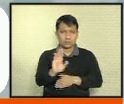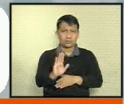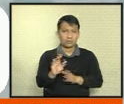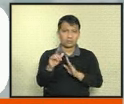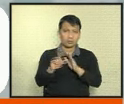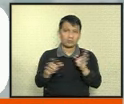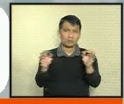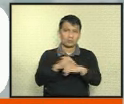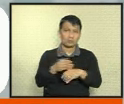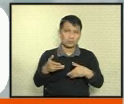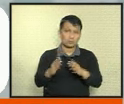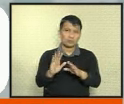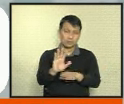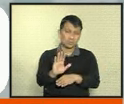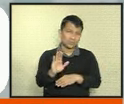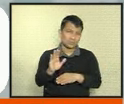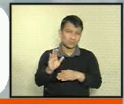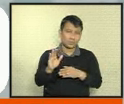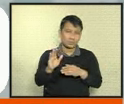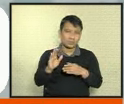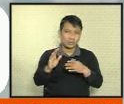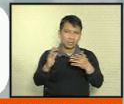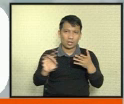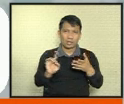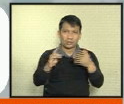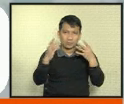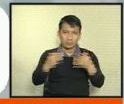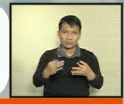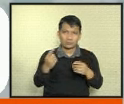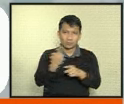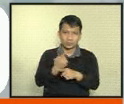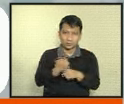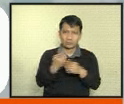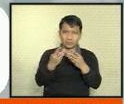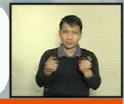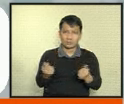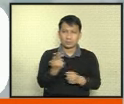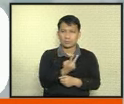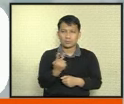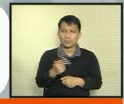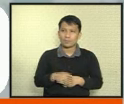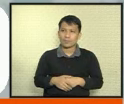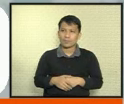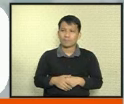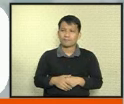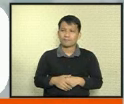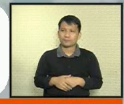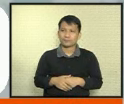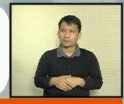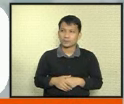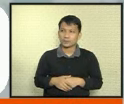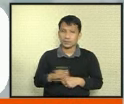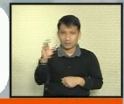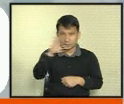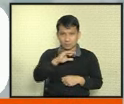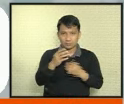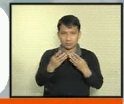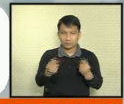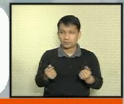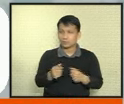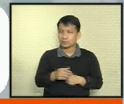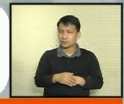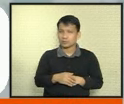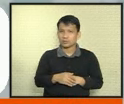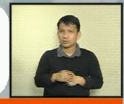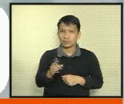yung legal office natin ng magbigay ng ano yung pinakatamang solusyon para sa dalawa. Okay. So, ibig sabihin, hanapan po ninyo ng solusyon